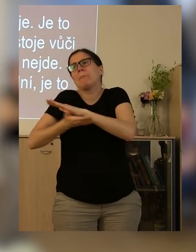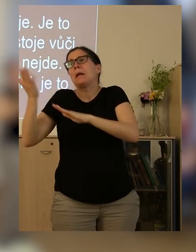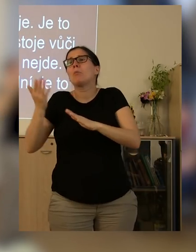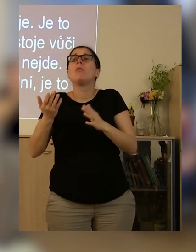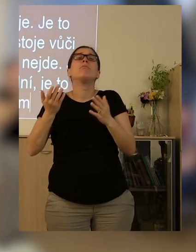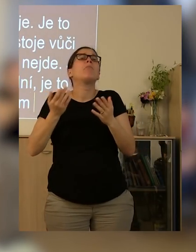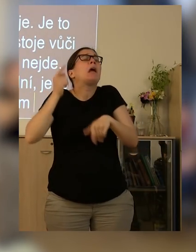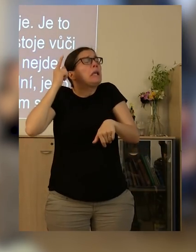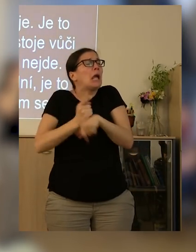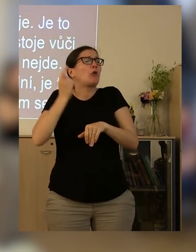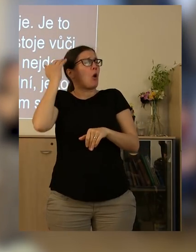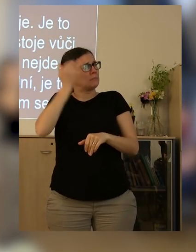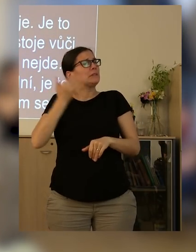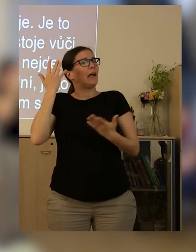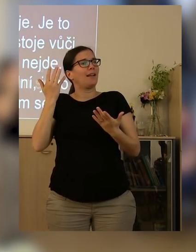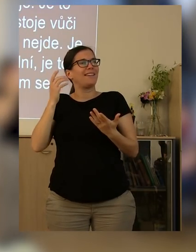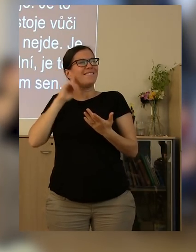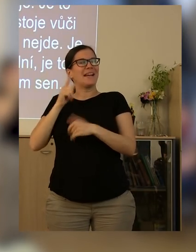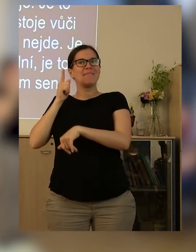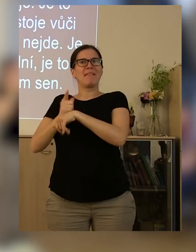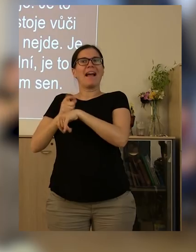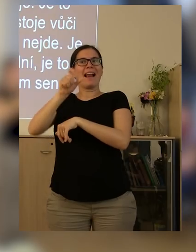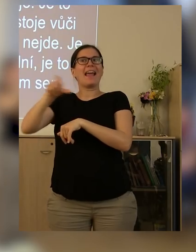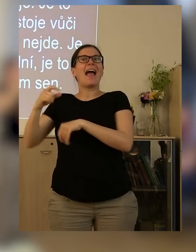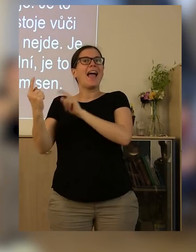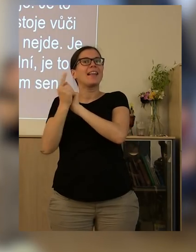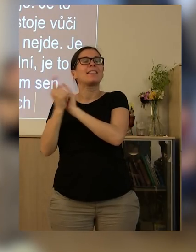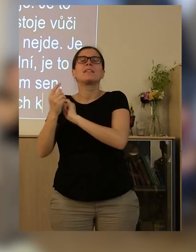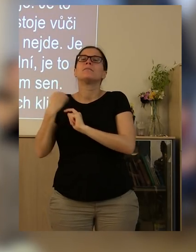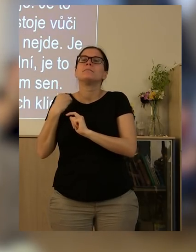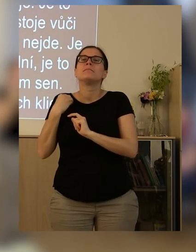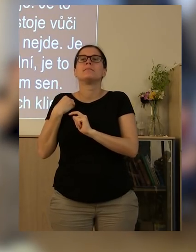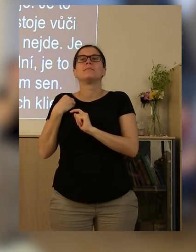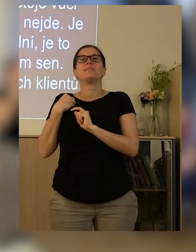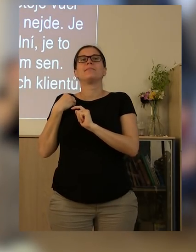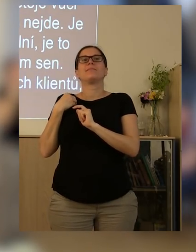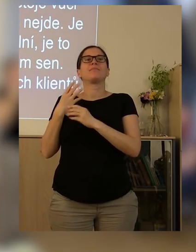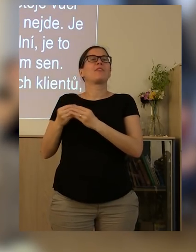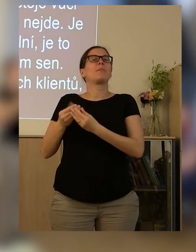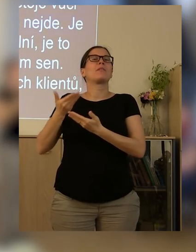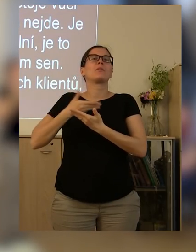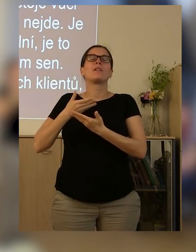sen. Často to slyším od svých klientů, oni mi řeknou,